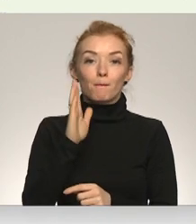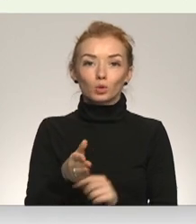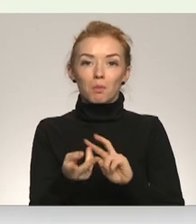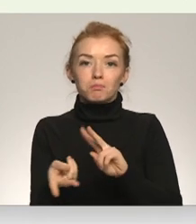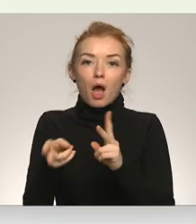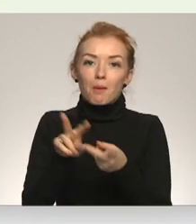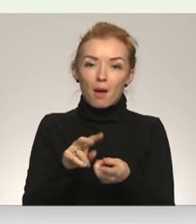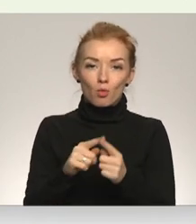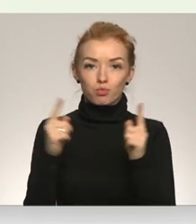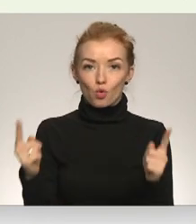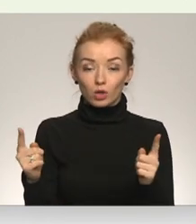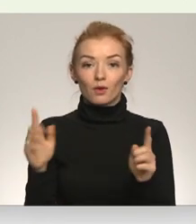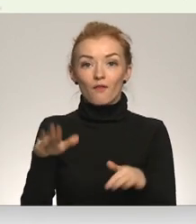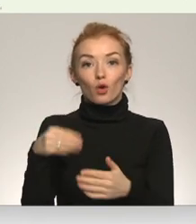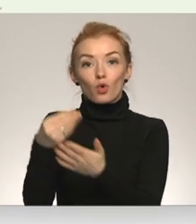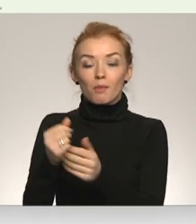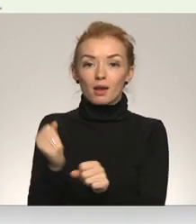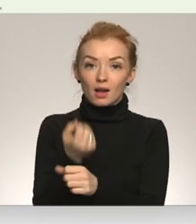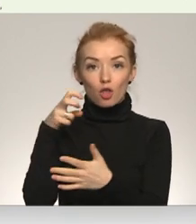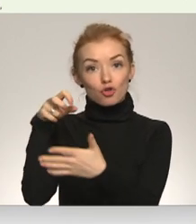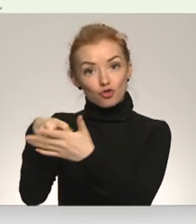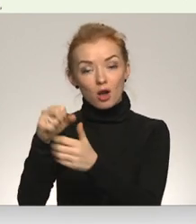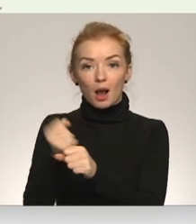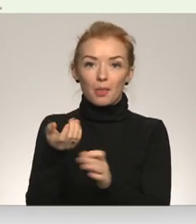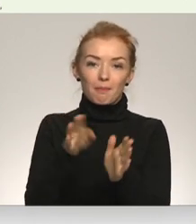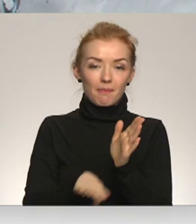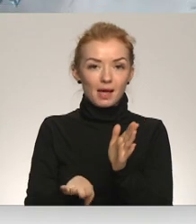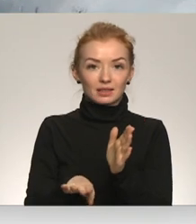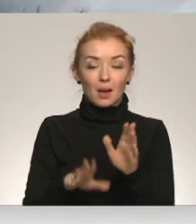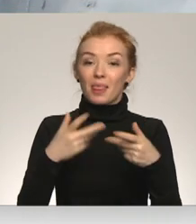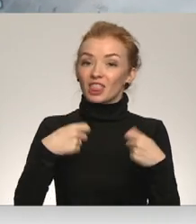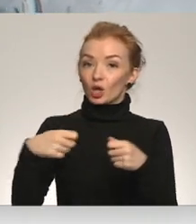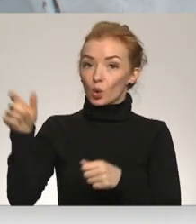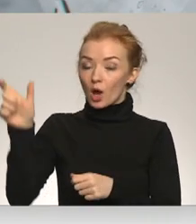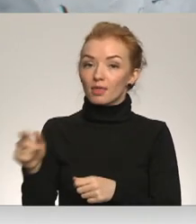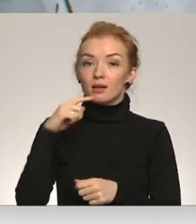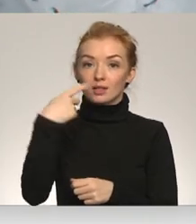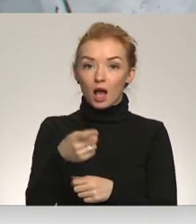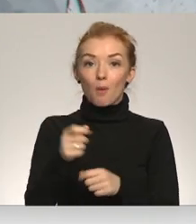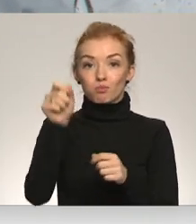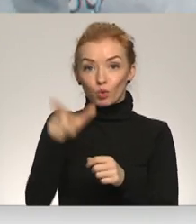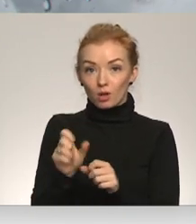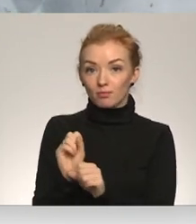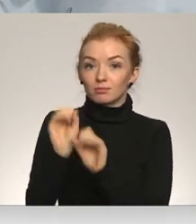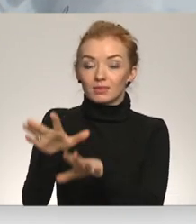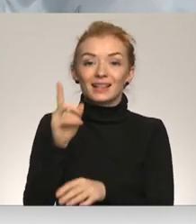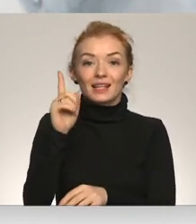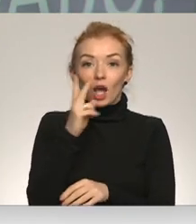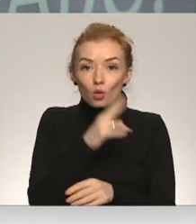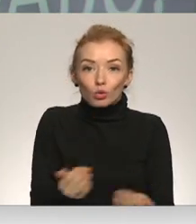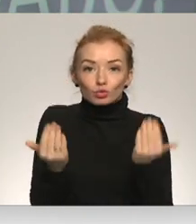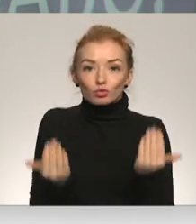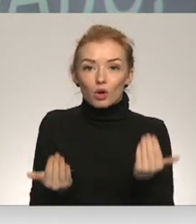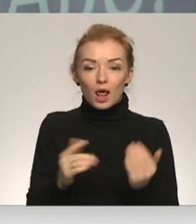veiklos varēs iegādāties pudeles gan ar marķējumu, gan bez tā. Tirgotāji gan uzsver, nodot var tikai pudeles, kuras iegādāts no šodienas